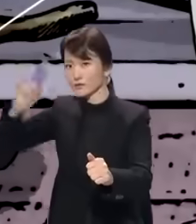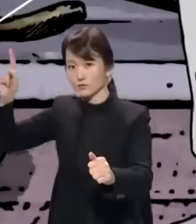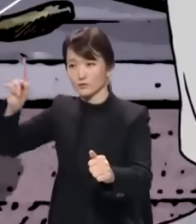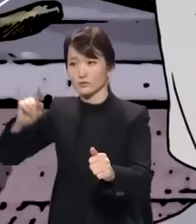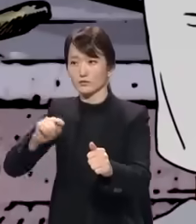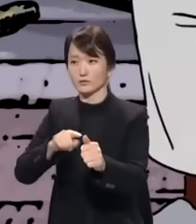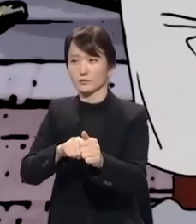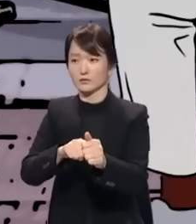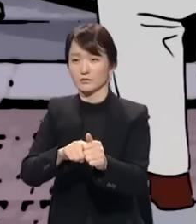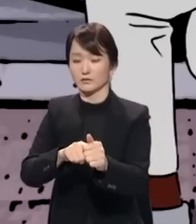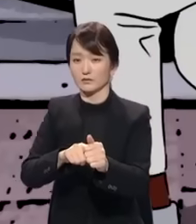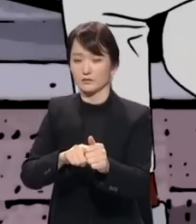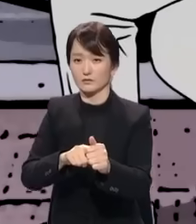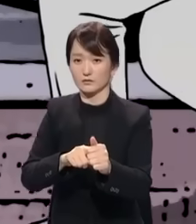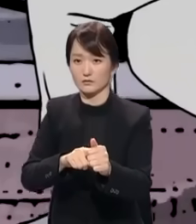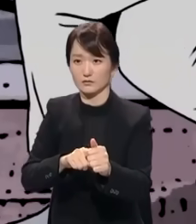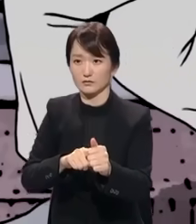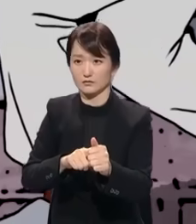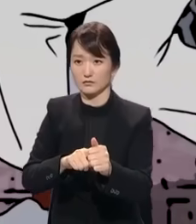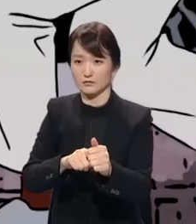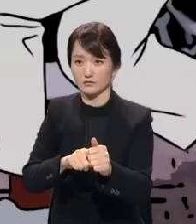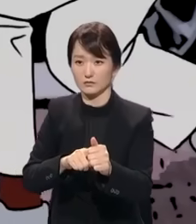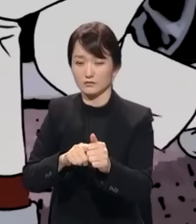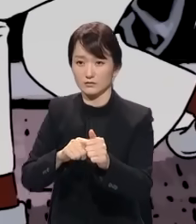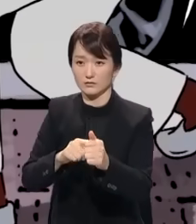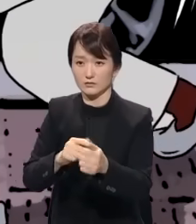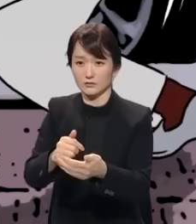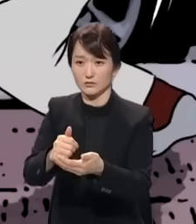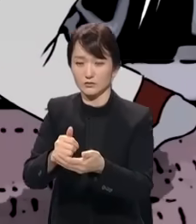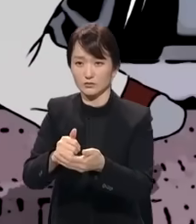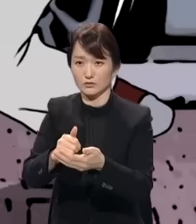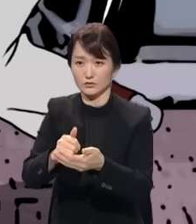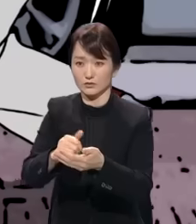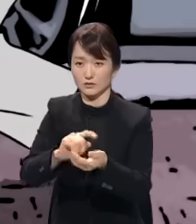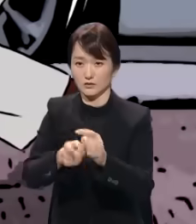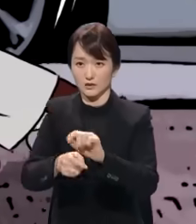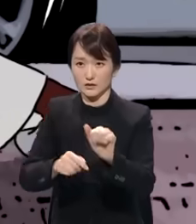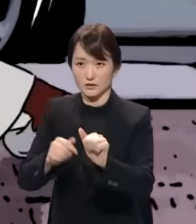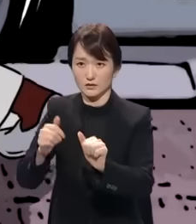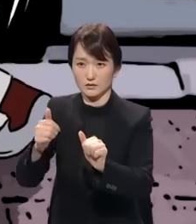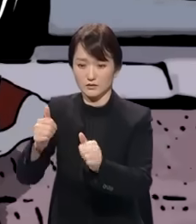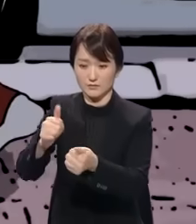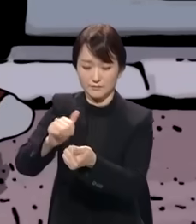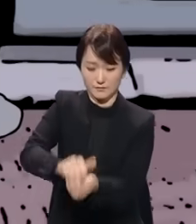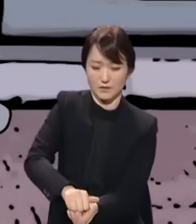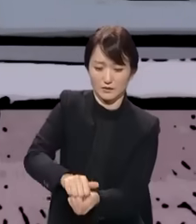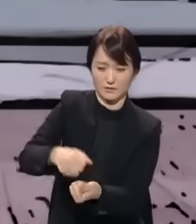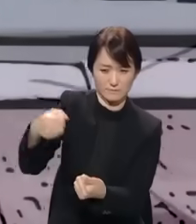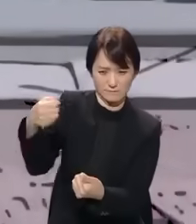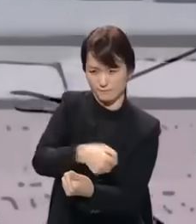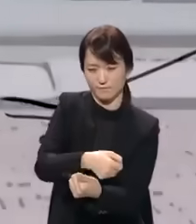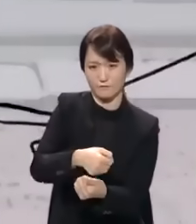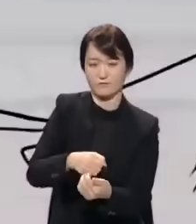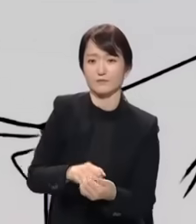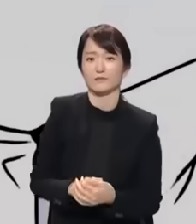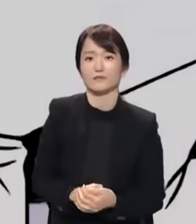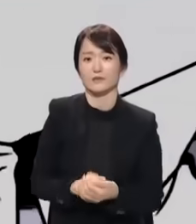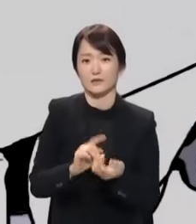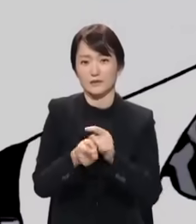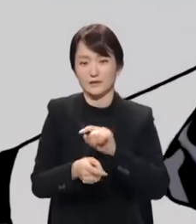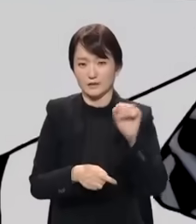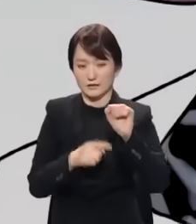하고 대리기사 이 과정에서 손님 밑에 깔려서 얻어맞았다고 주장도 하고 있습니다. 일단은 이건 이제 대리기사의